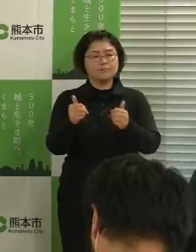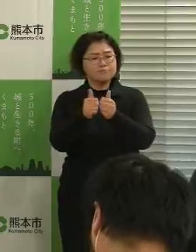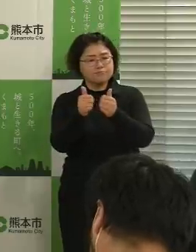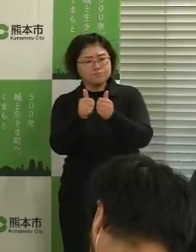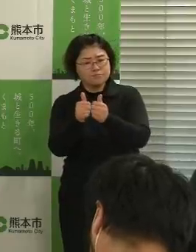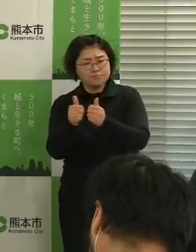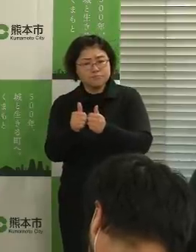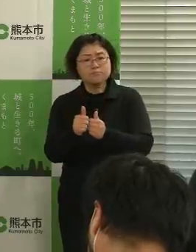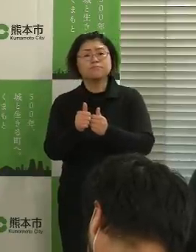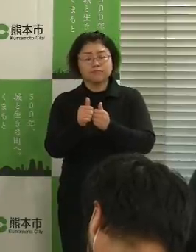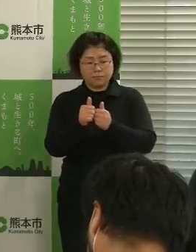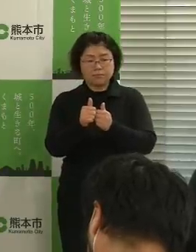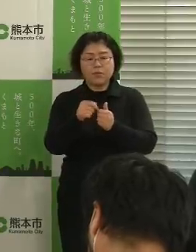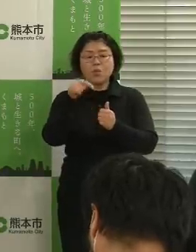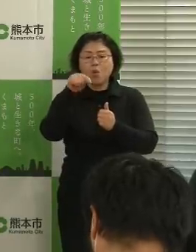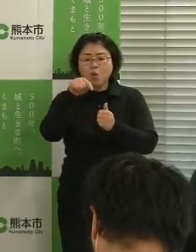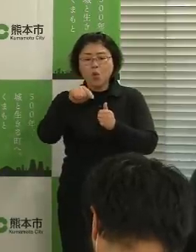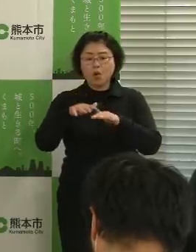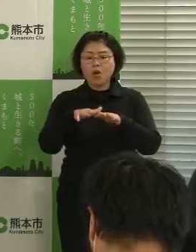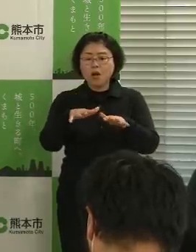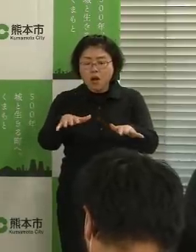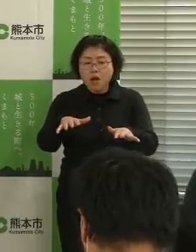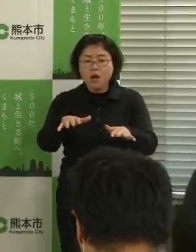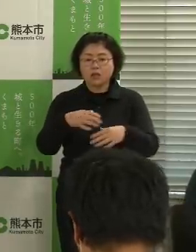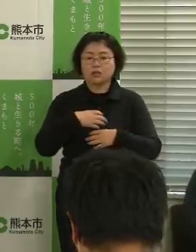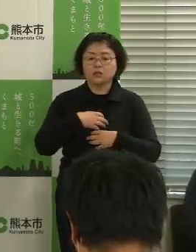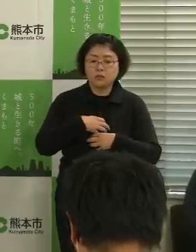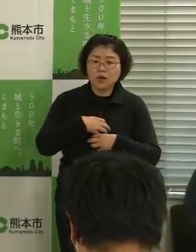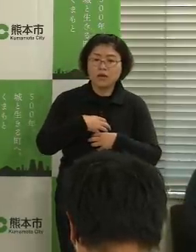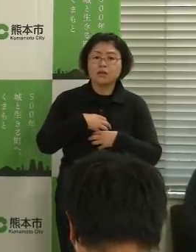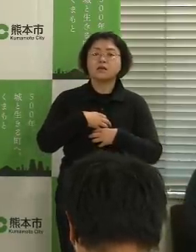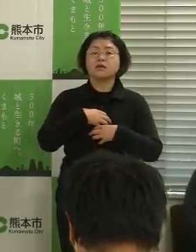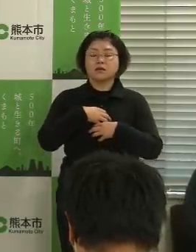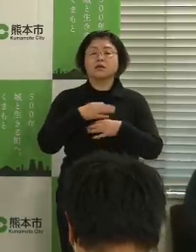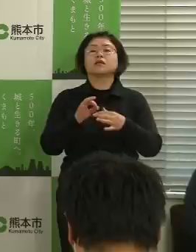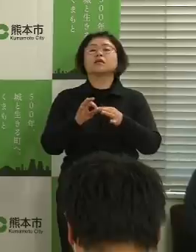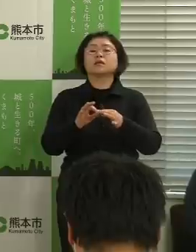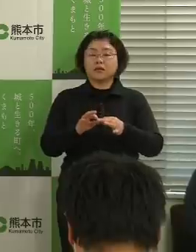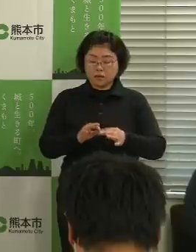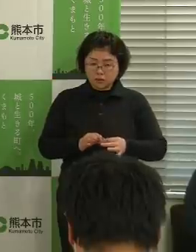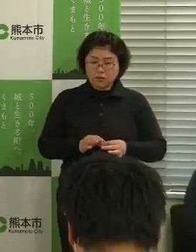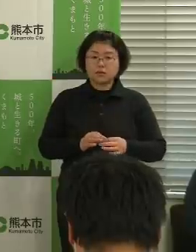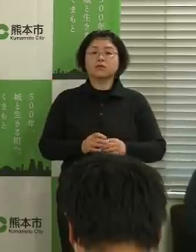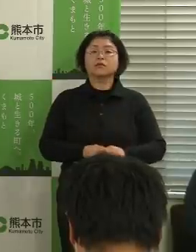するということで、また感染のリスクが増えてしまうということが出てきます。